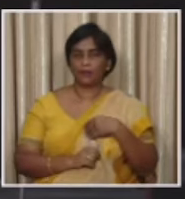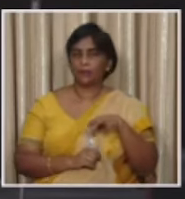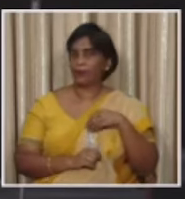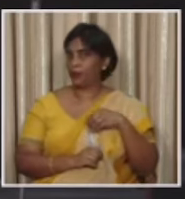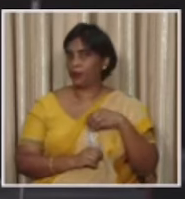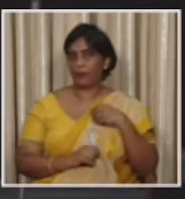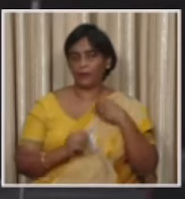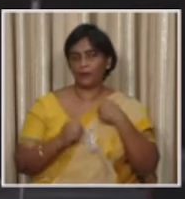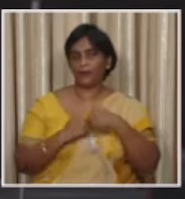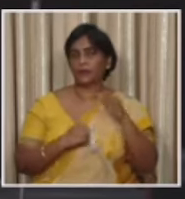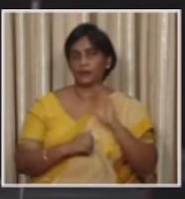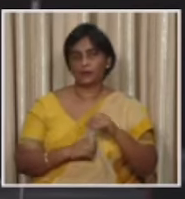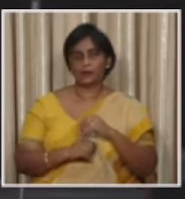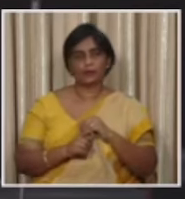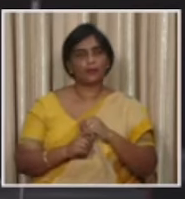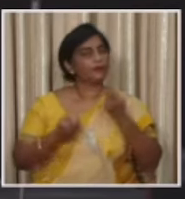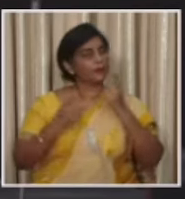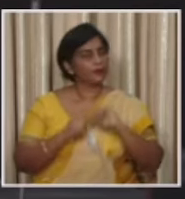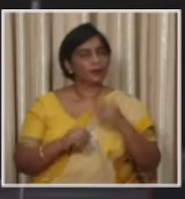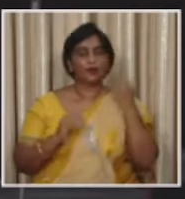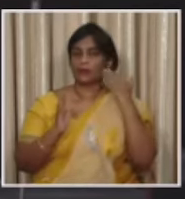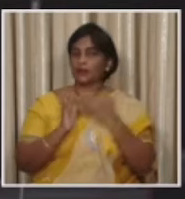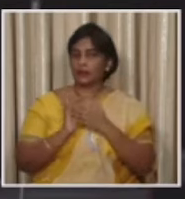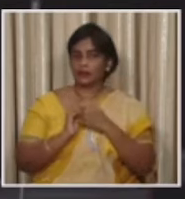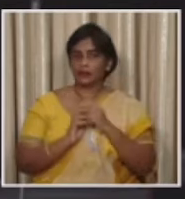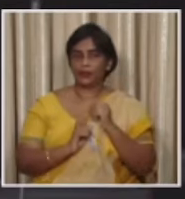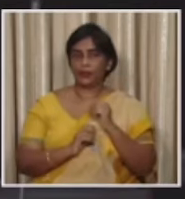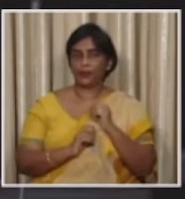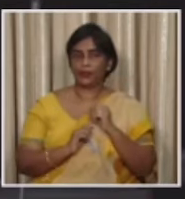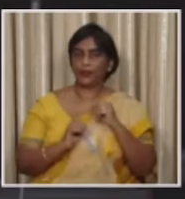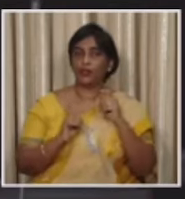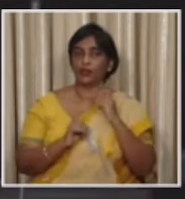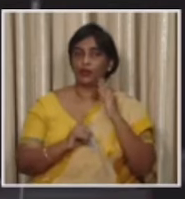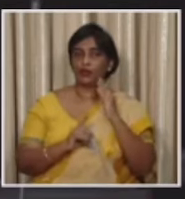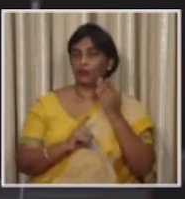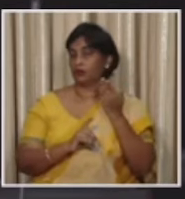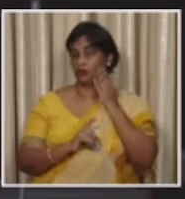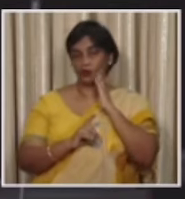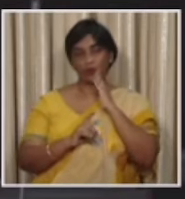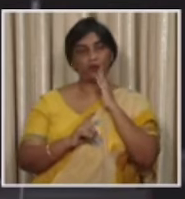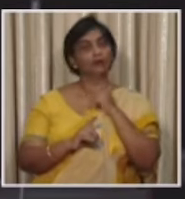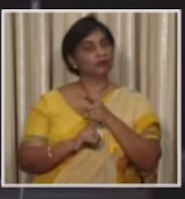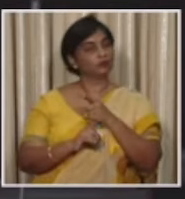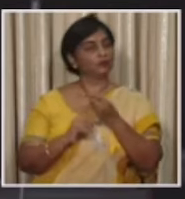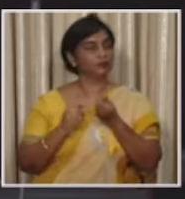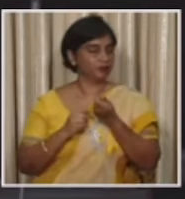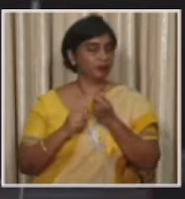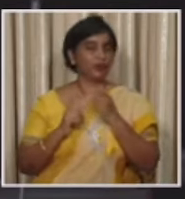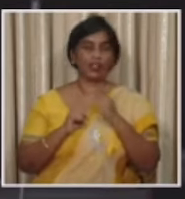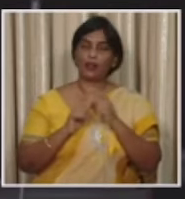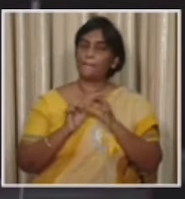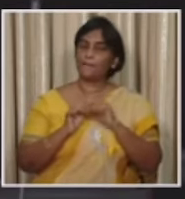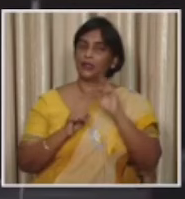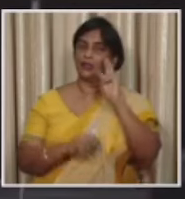පිළිගන්නවා. ඊළඟට ගරු මන්ත්‍රීතුමනි, අපේ ෆොරින් ඩෙට් පෝට්ෆෝලියෝ එක ඩොලර්